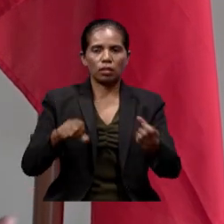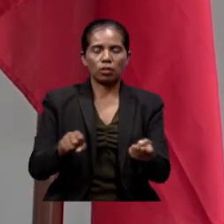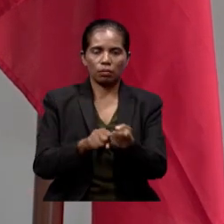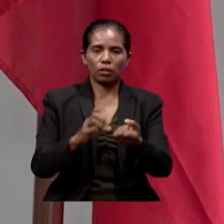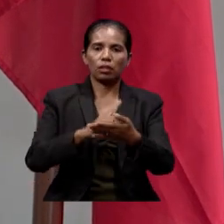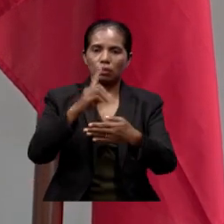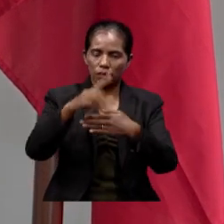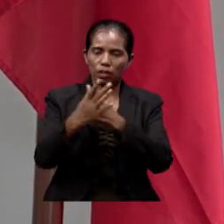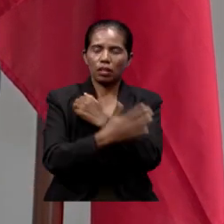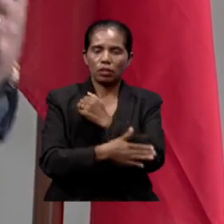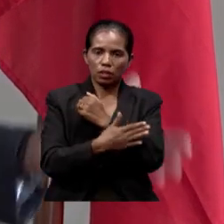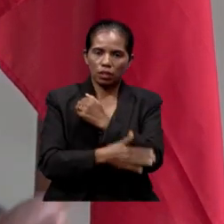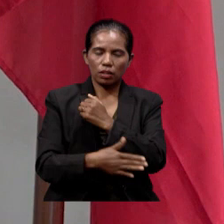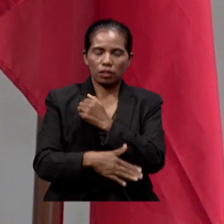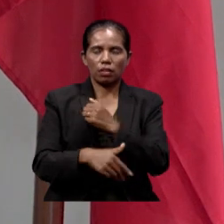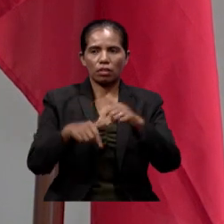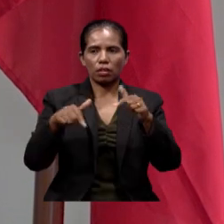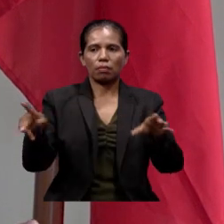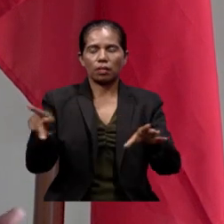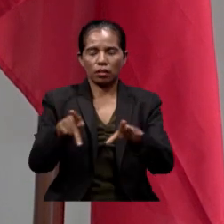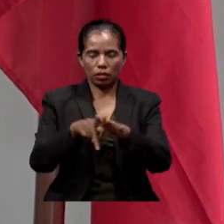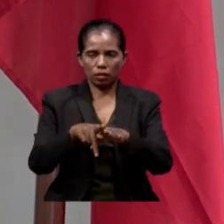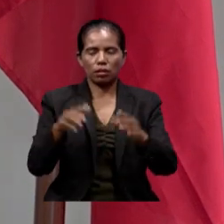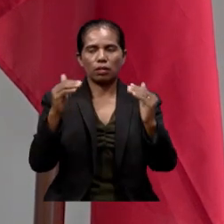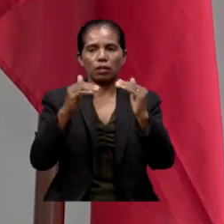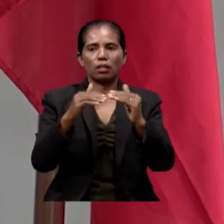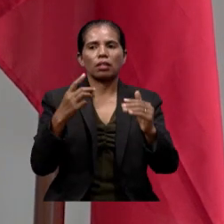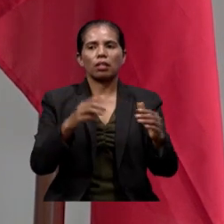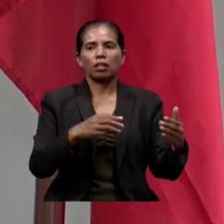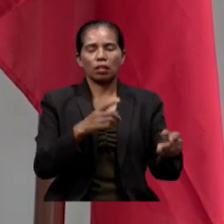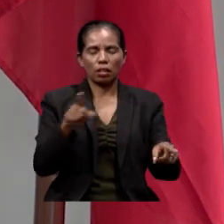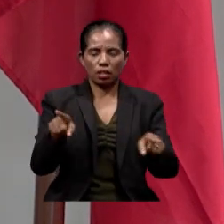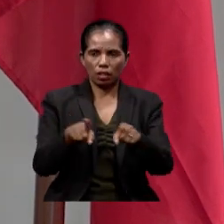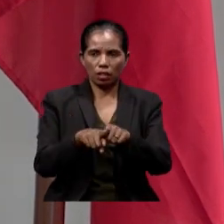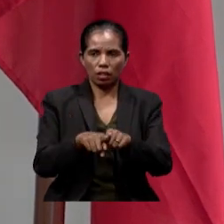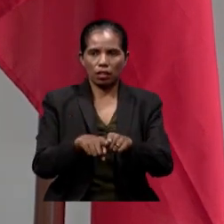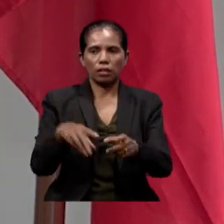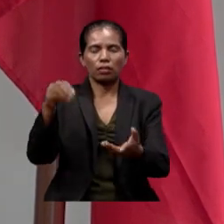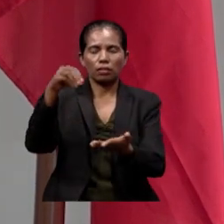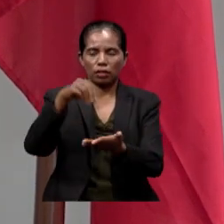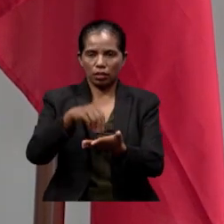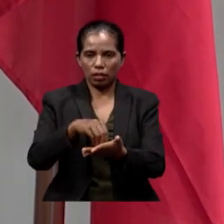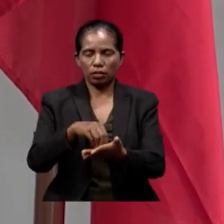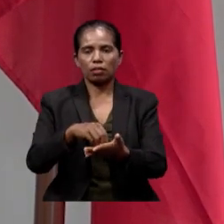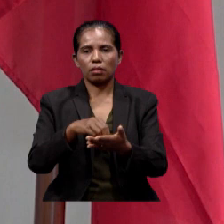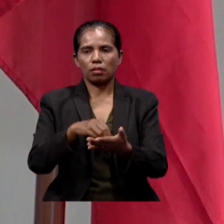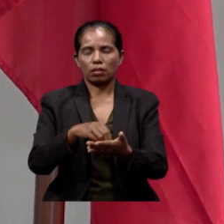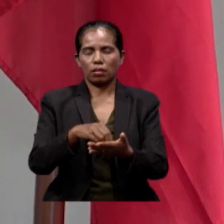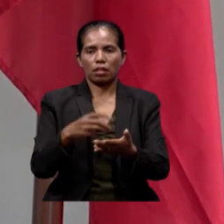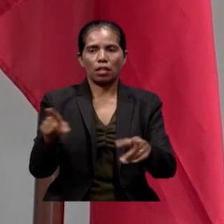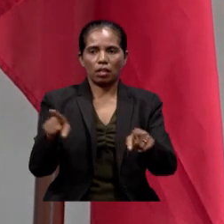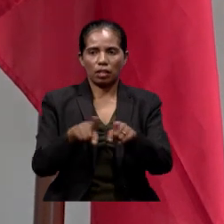sona, participe projeto publik ser de stimoroa ita mesu kompete ne bot ira. Bebe investimento ma tem que sai ita